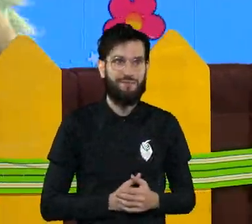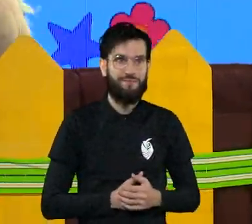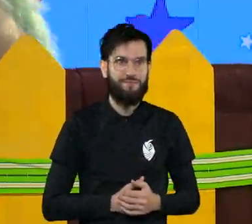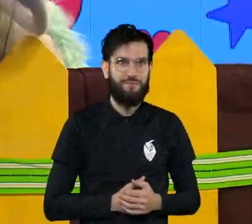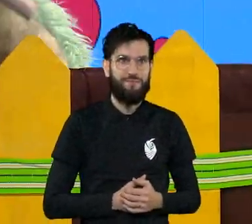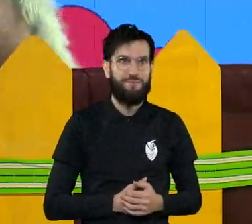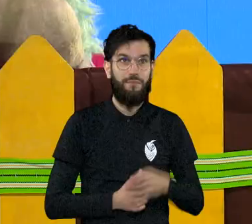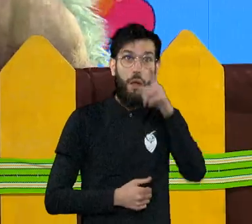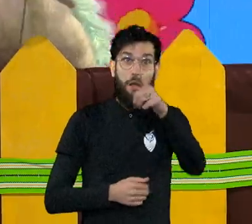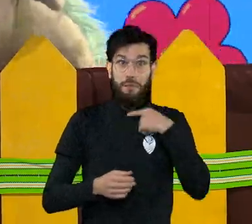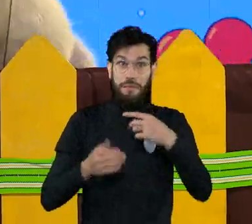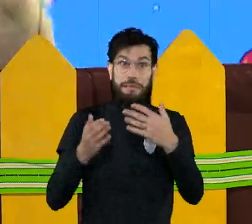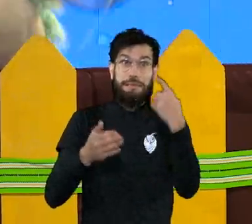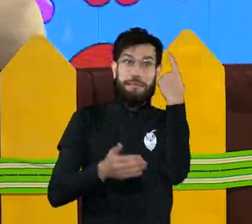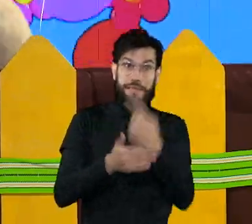stratil strapce!